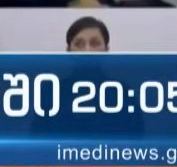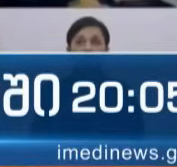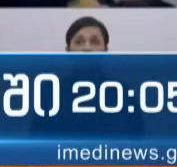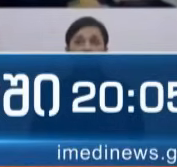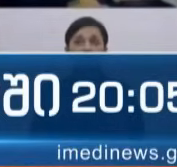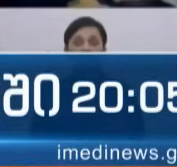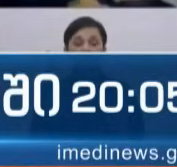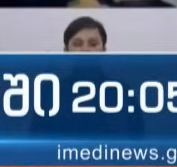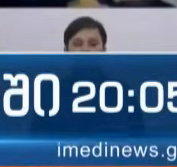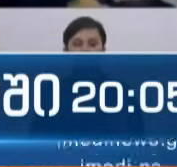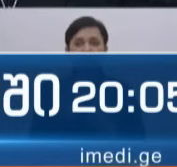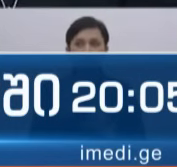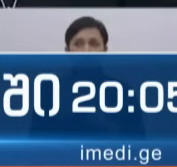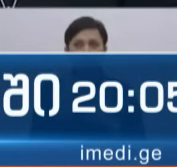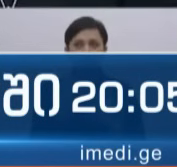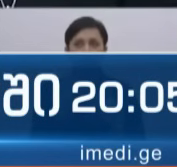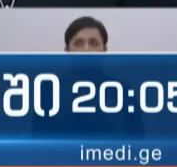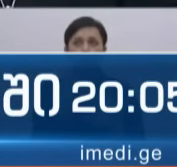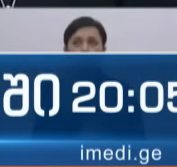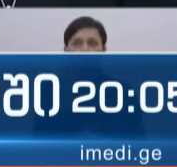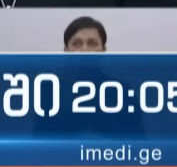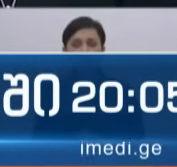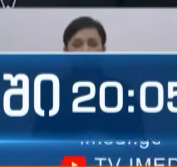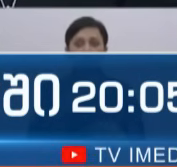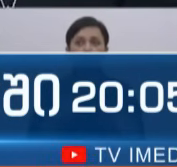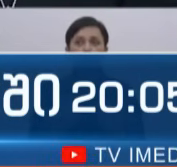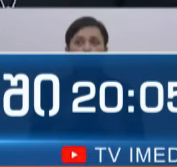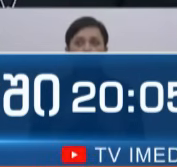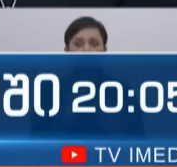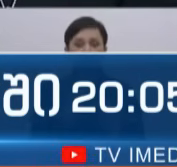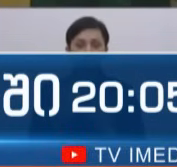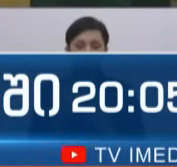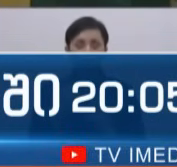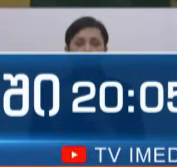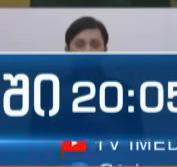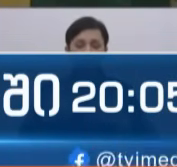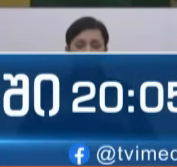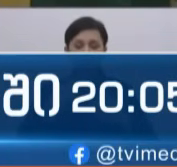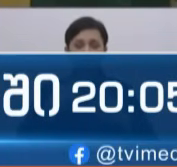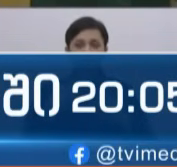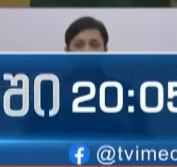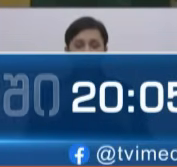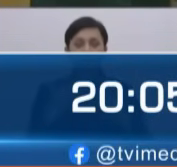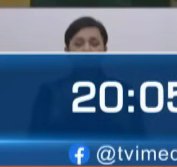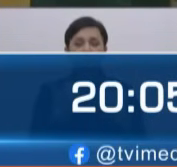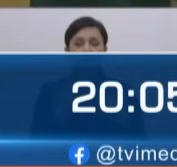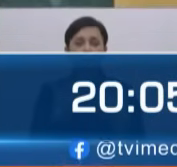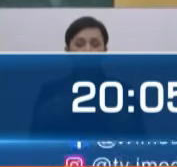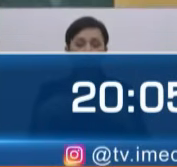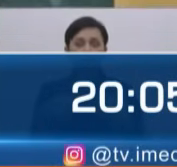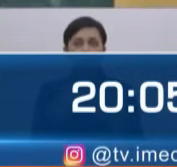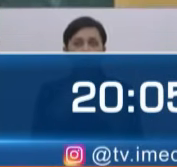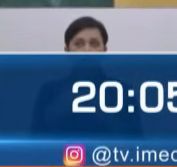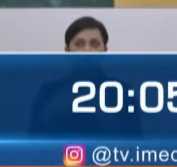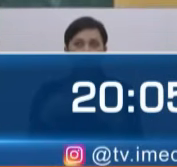გასულ დღეებში სტიქიამ და უბედურმა შემთხვევამ 14 ადამიანის სიცოცხლე იმსხვერპლა. Ვერთების სამძიმარს თანაუგრძნობ დაღუპულთა ოჯახებსა და